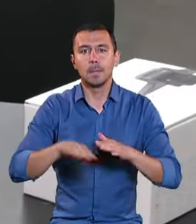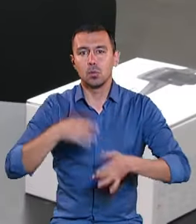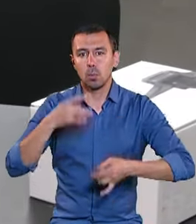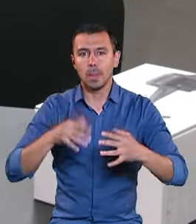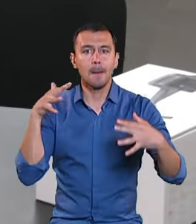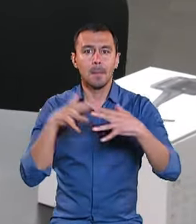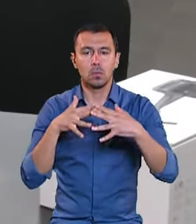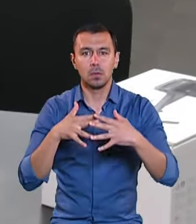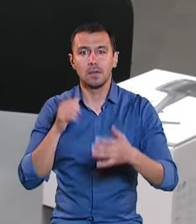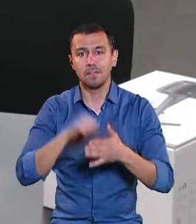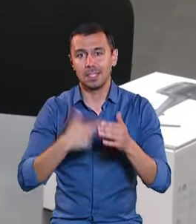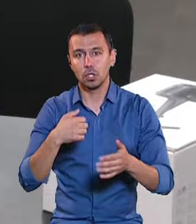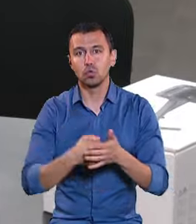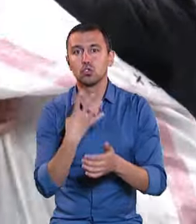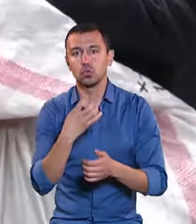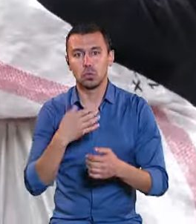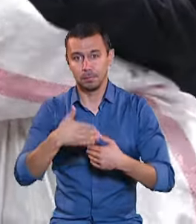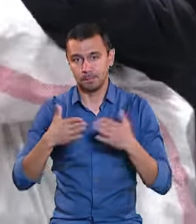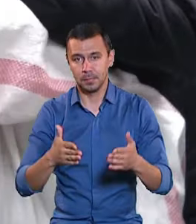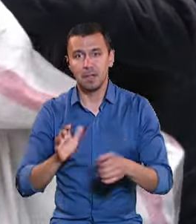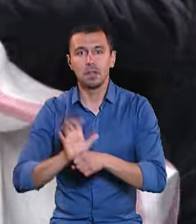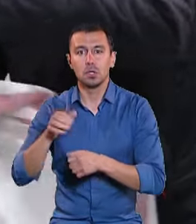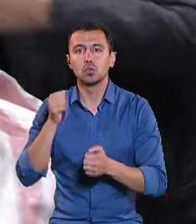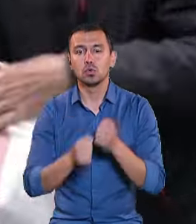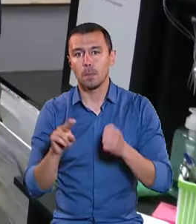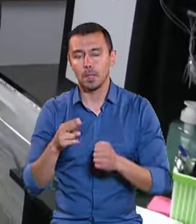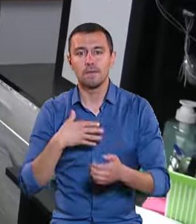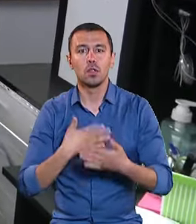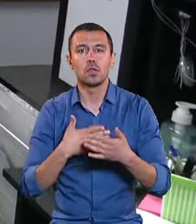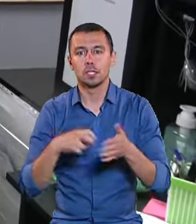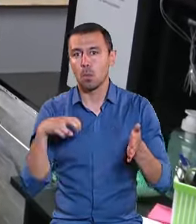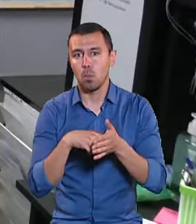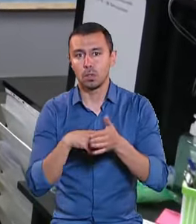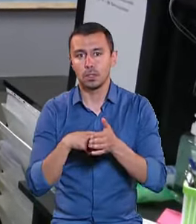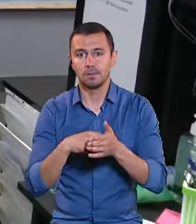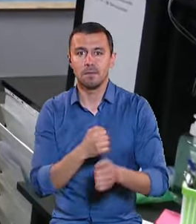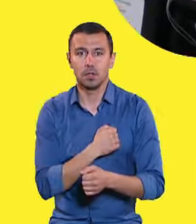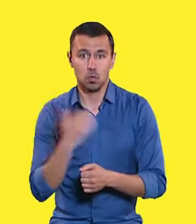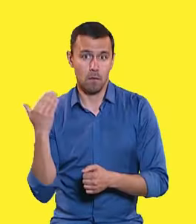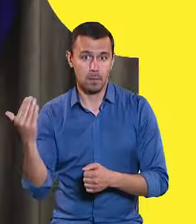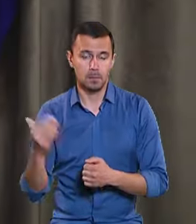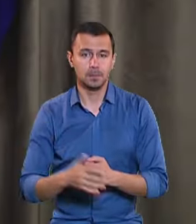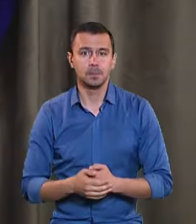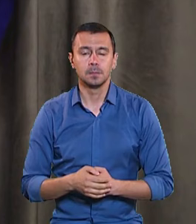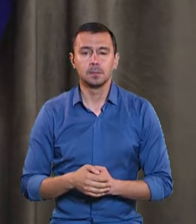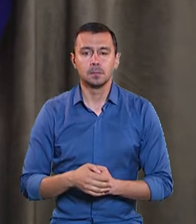на передову від 30 до 400 посилок відправляє щоп'ятниці волонтерська пошта військовим.